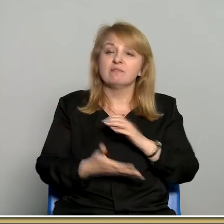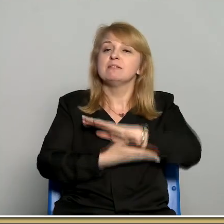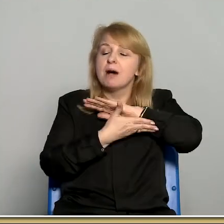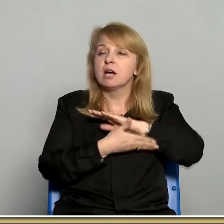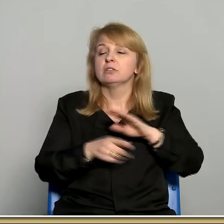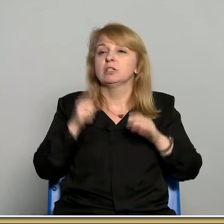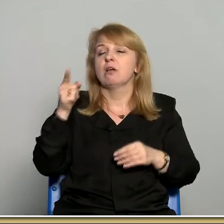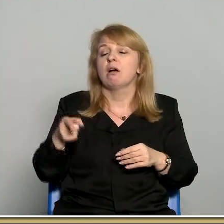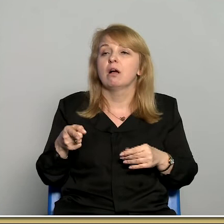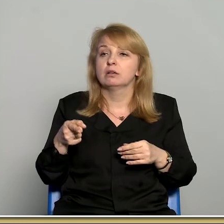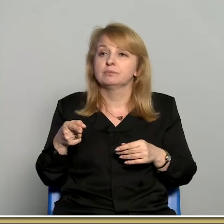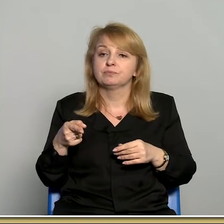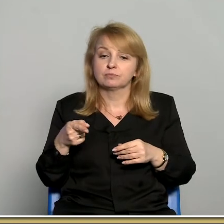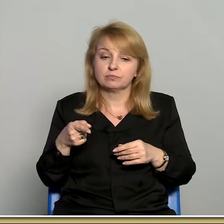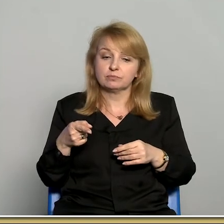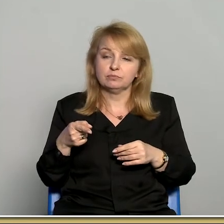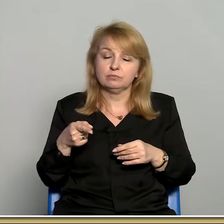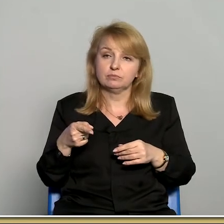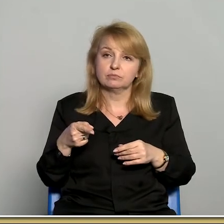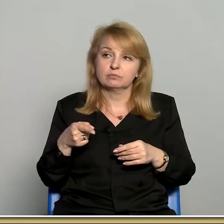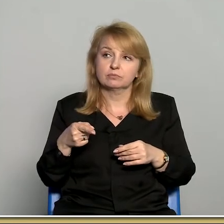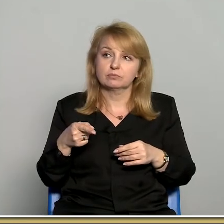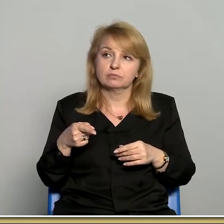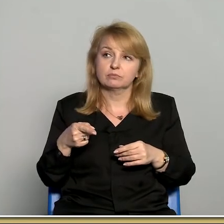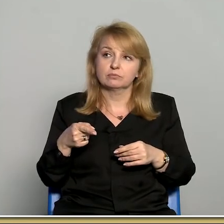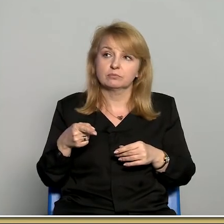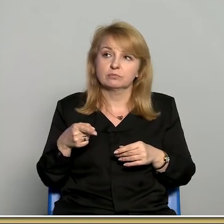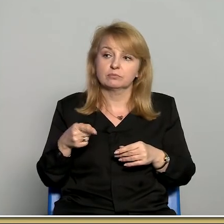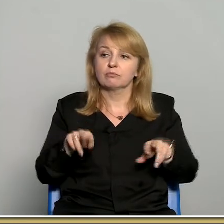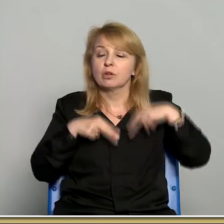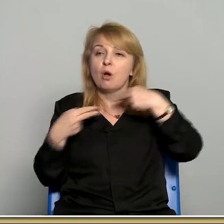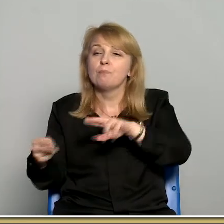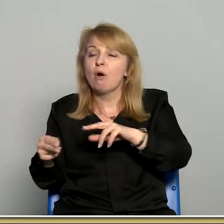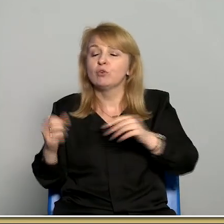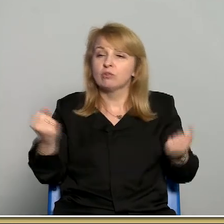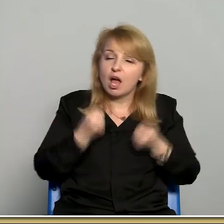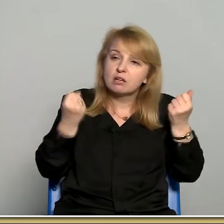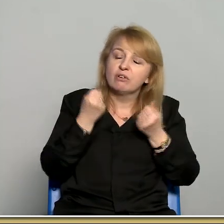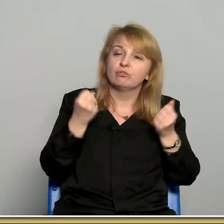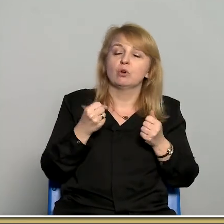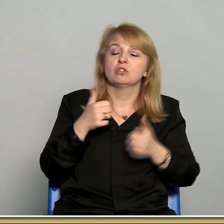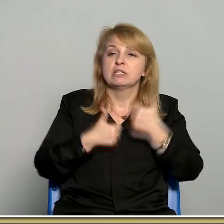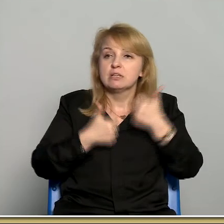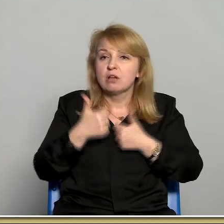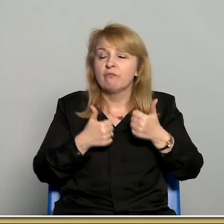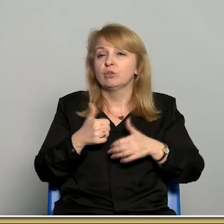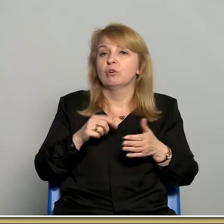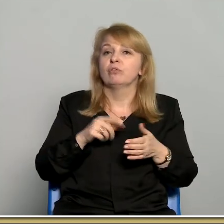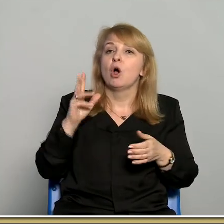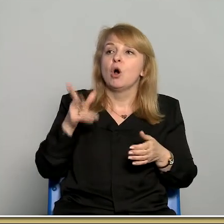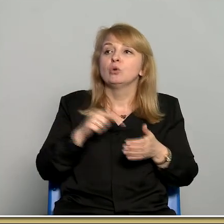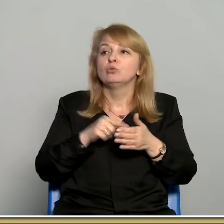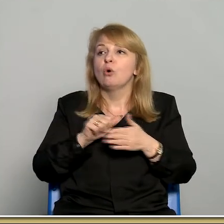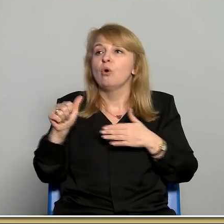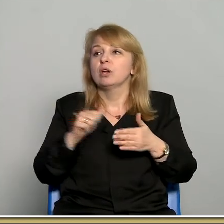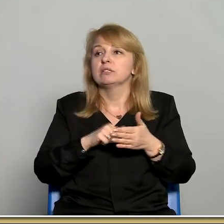powrotu do aktywności zawodowej osób sprawujących opiekę nad dziećmi do lat